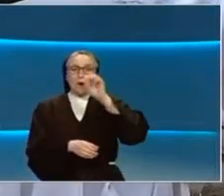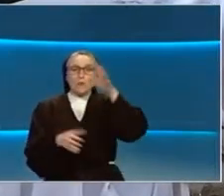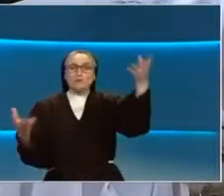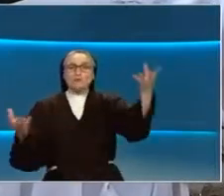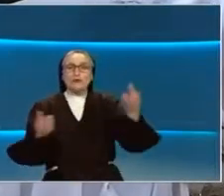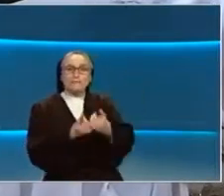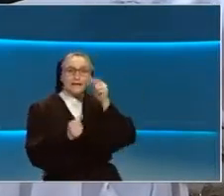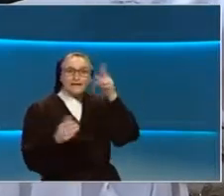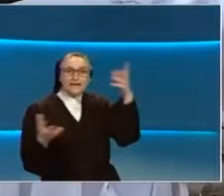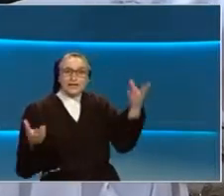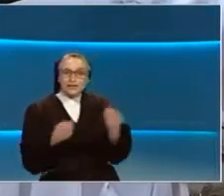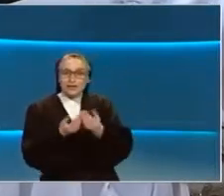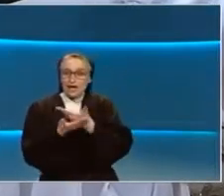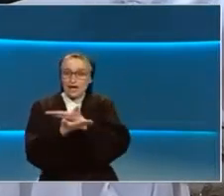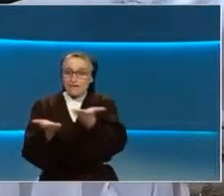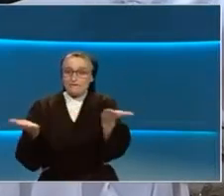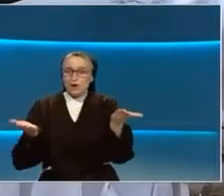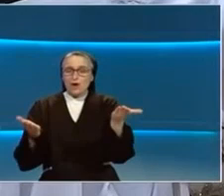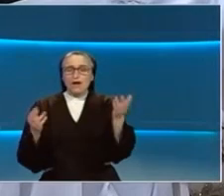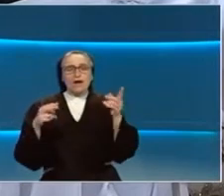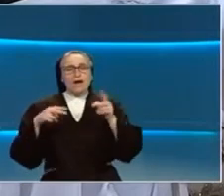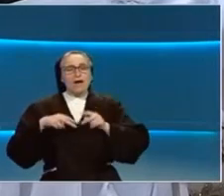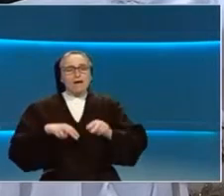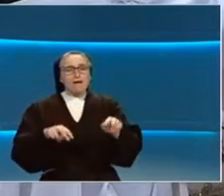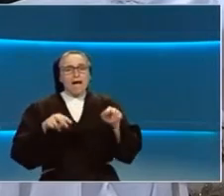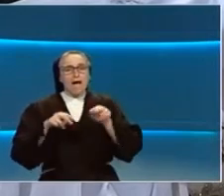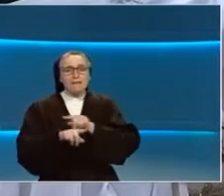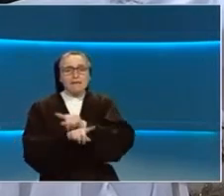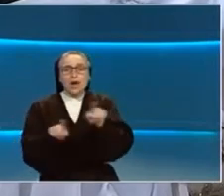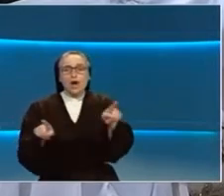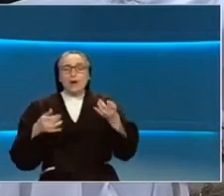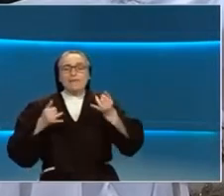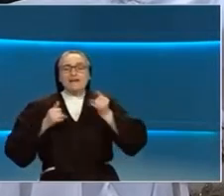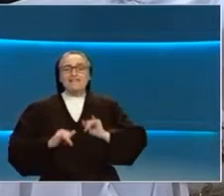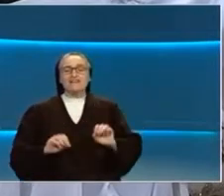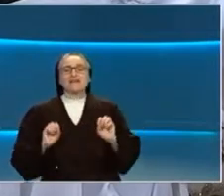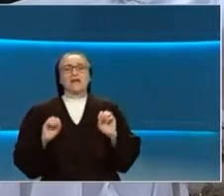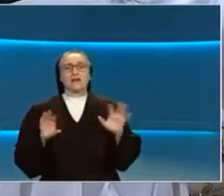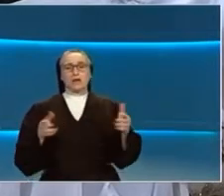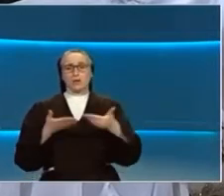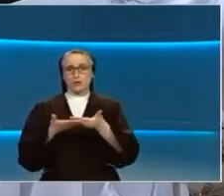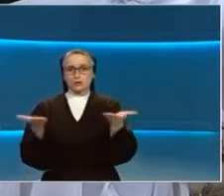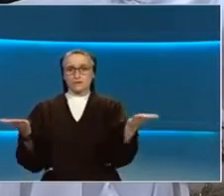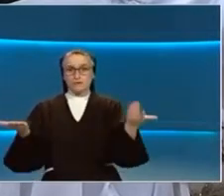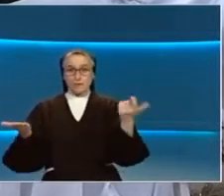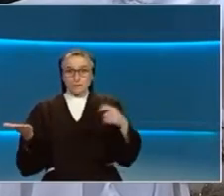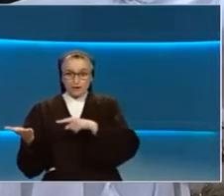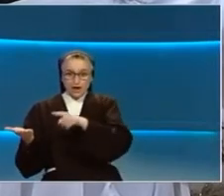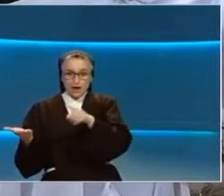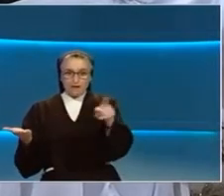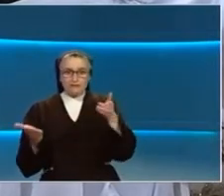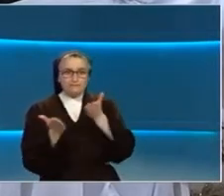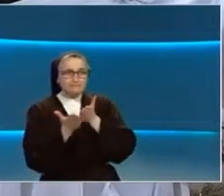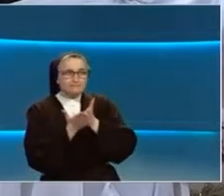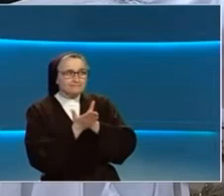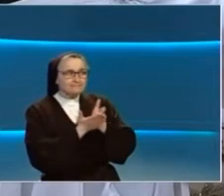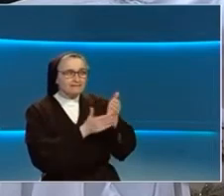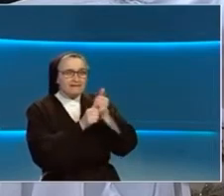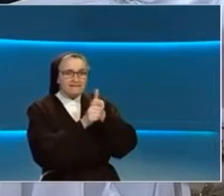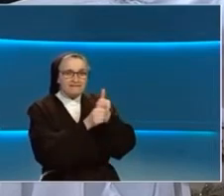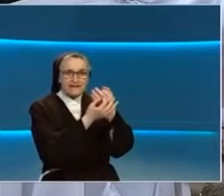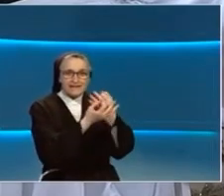Cristo. Camminate sempre come figli della luce, perché perseverando nella